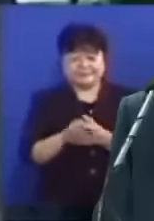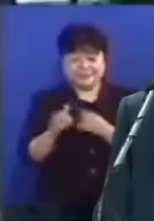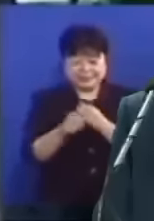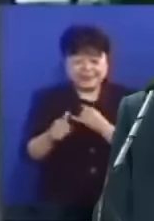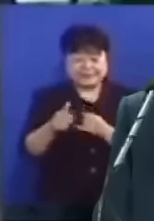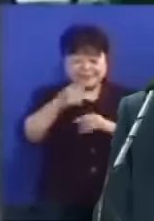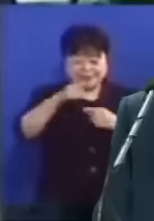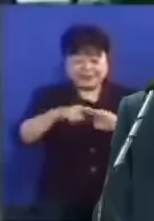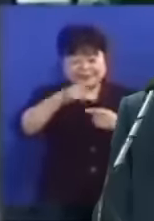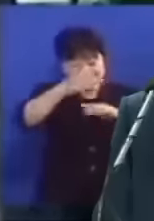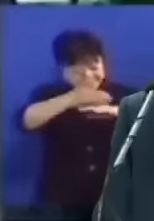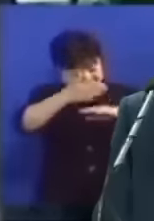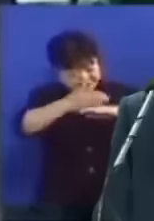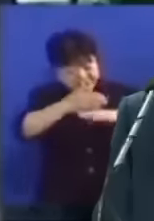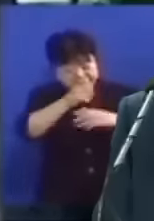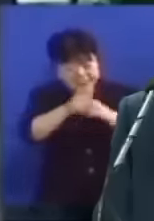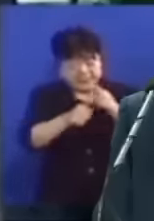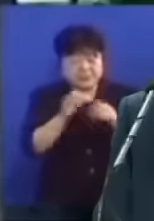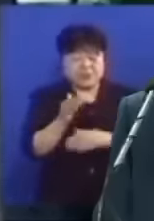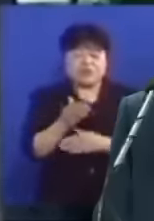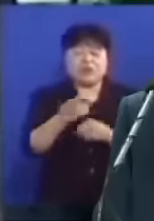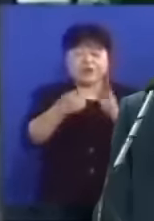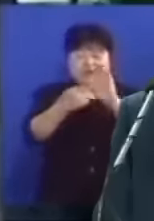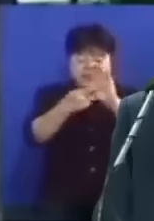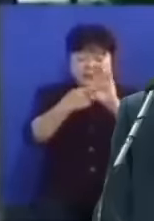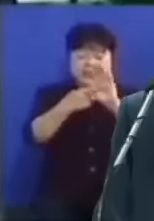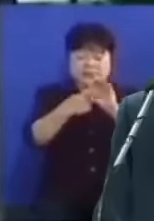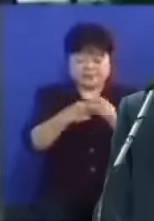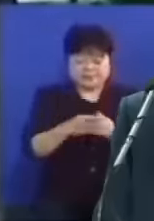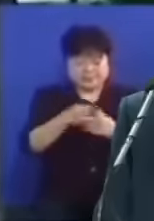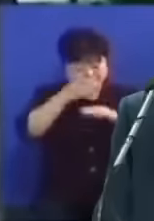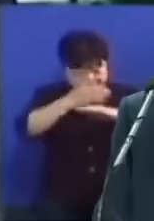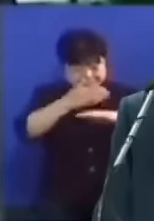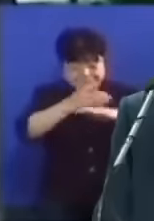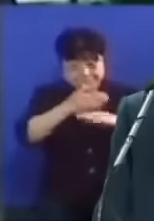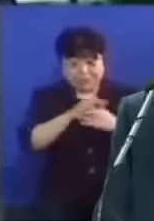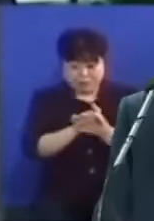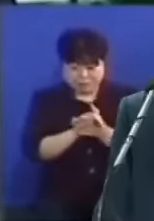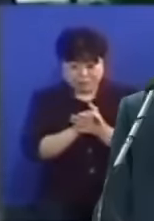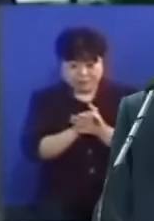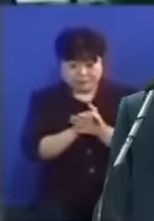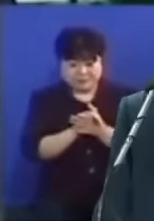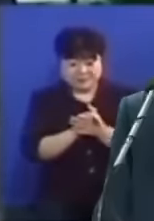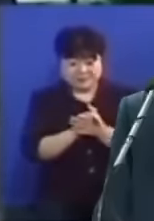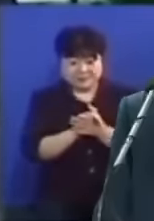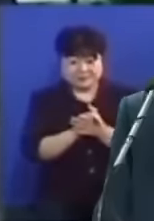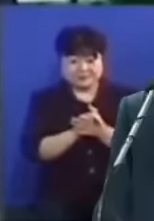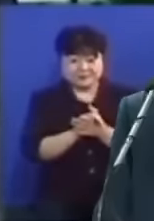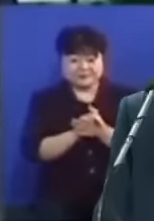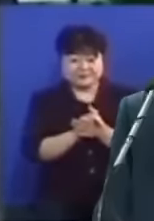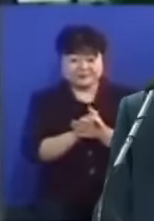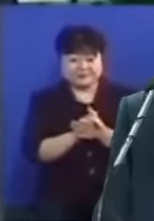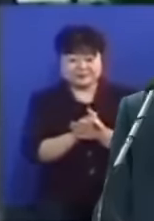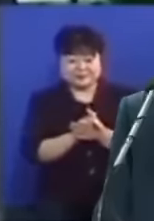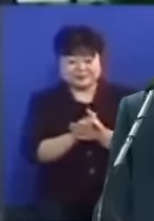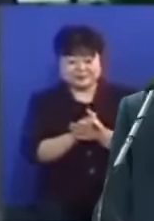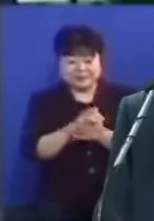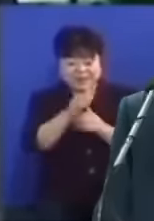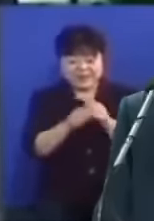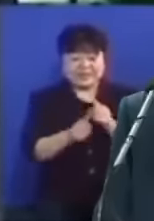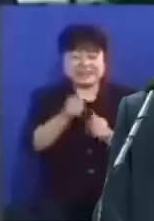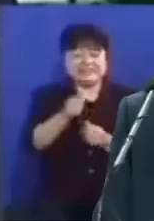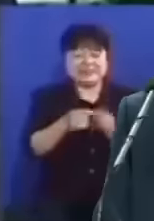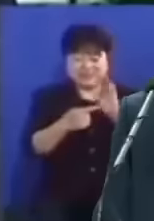것을 감사합니다. 하나님 영광이 나타나려고 이렇게 하는 것이니 감사합니다. 이런 사람이 있어야 이런 사람을 고치는